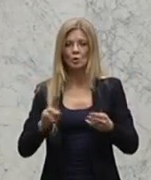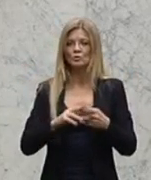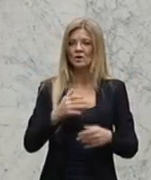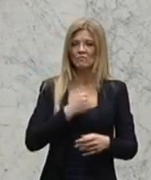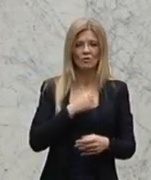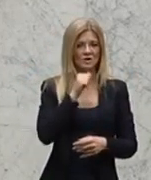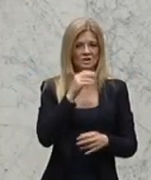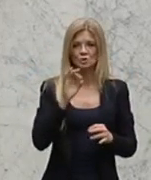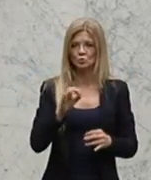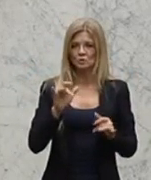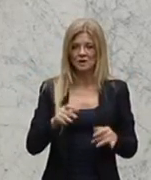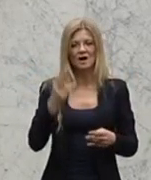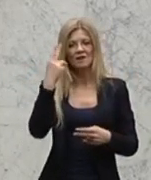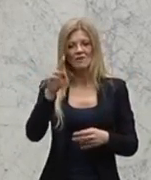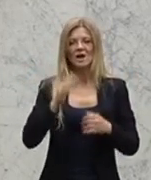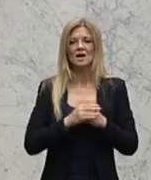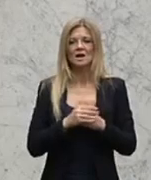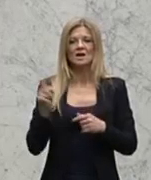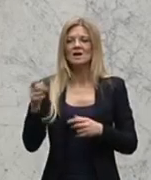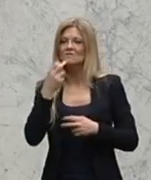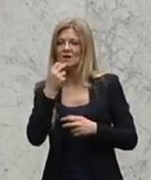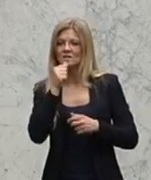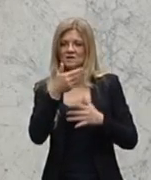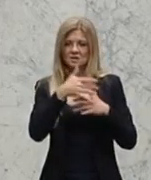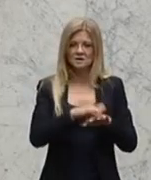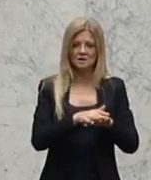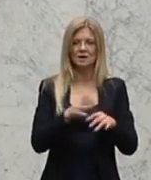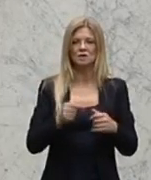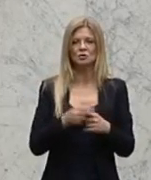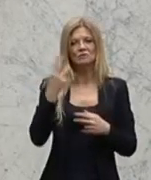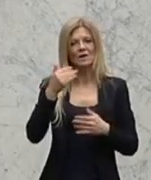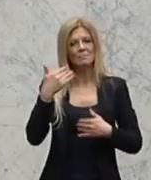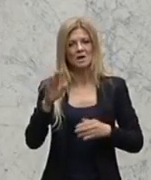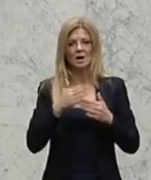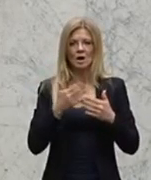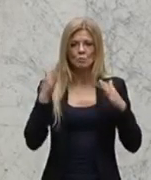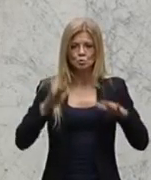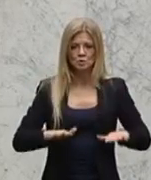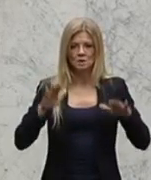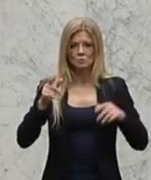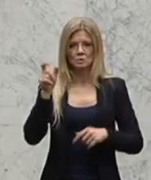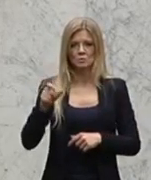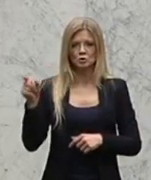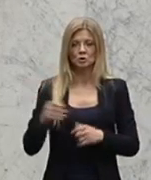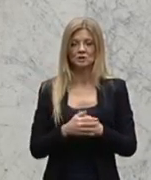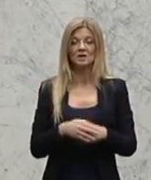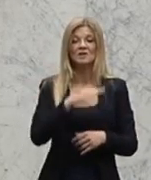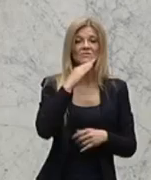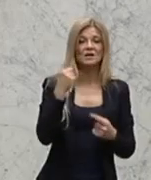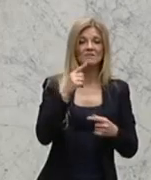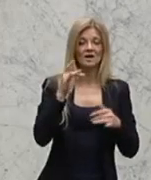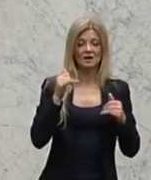der mehrheitlich muslimischen Personen. Denn auch die Mehrheit der seit Generationen bei uns lebenden